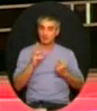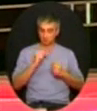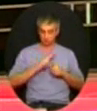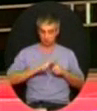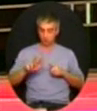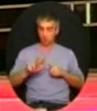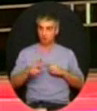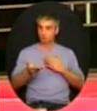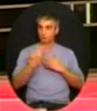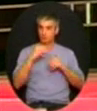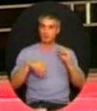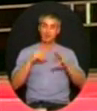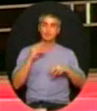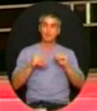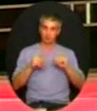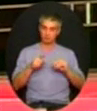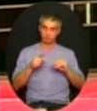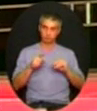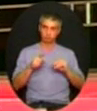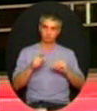ובשלושה חודשים שלפני הבחירות,